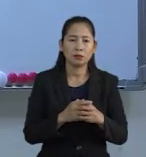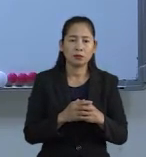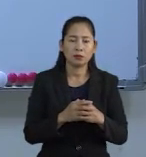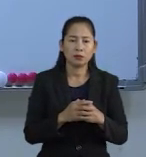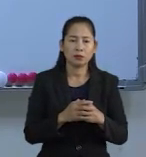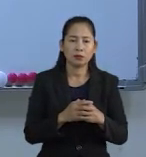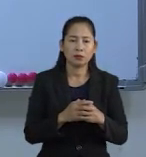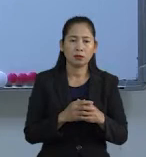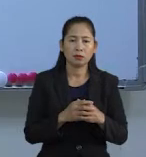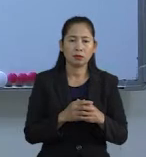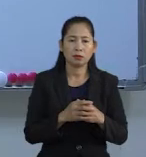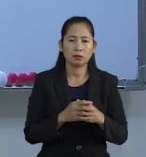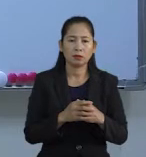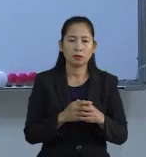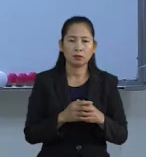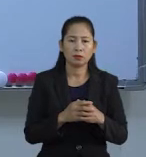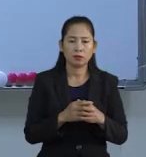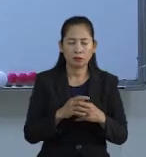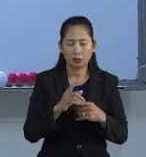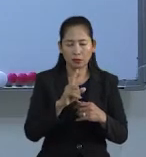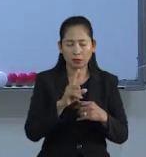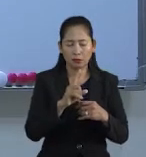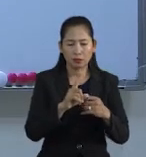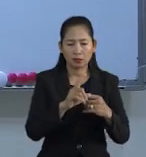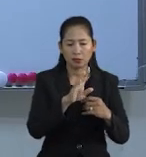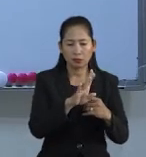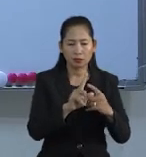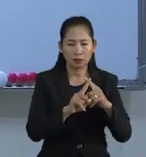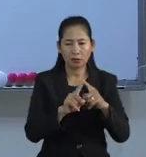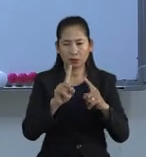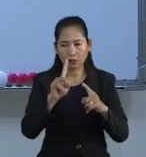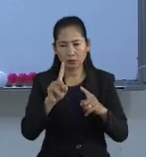mùi phía phía đọc